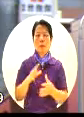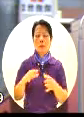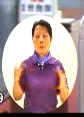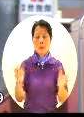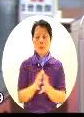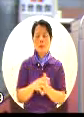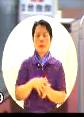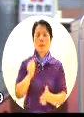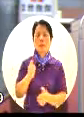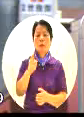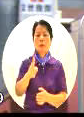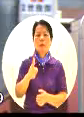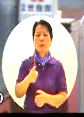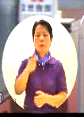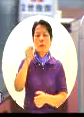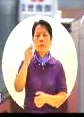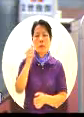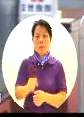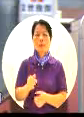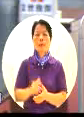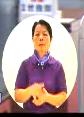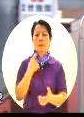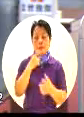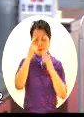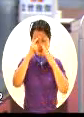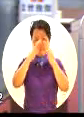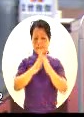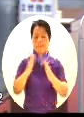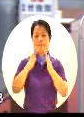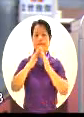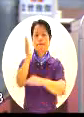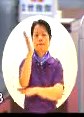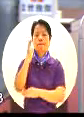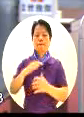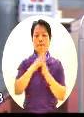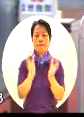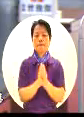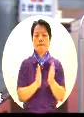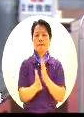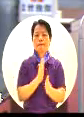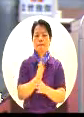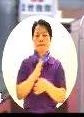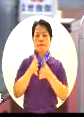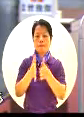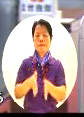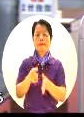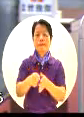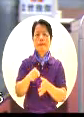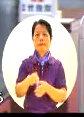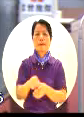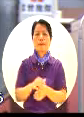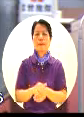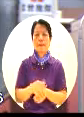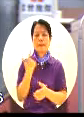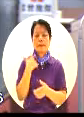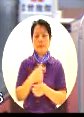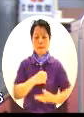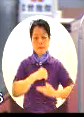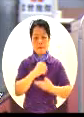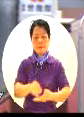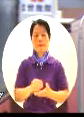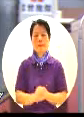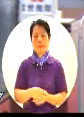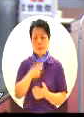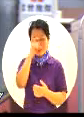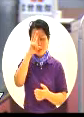52亿啦。好、哦，所以我希望我们事务团队，针对这个建言啊，希